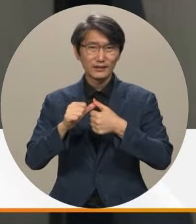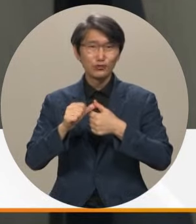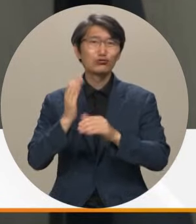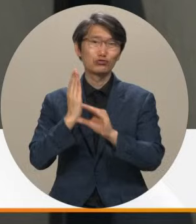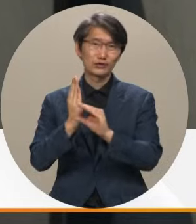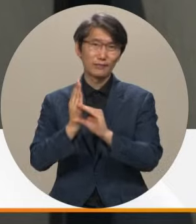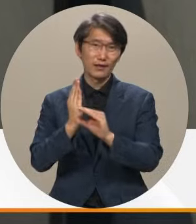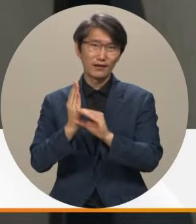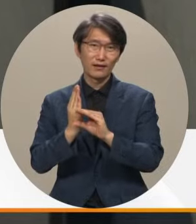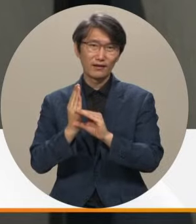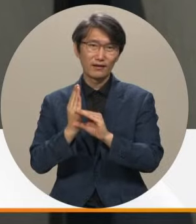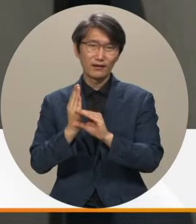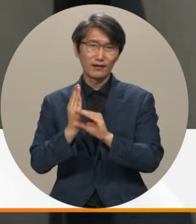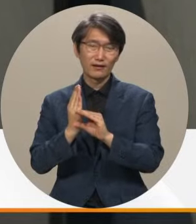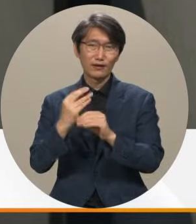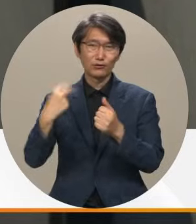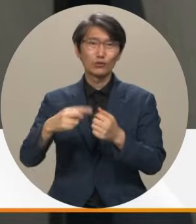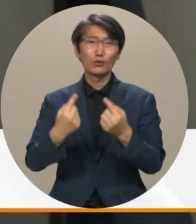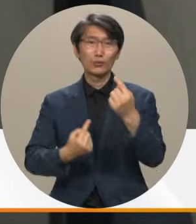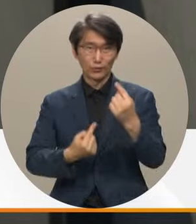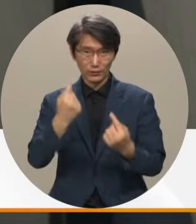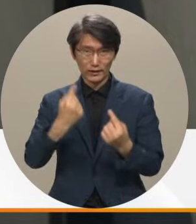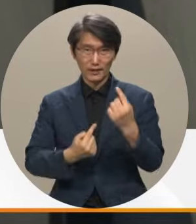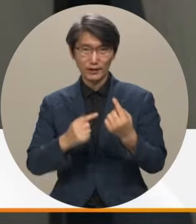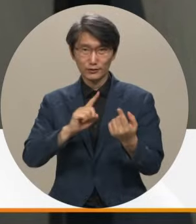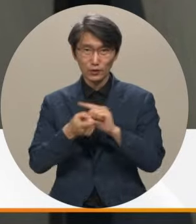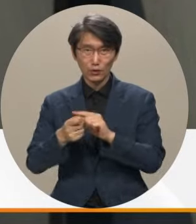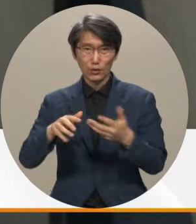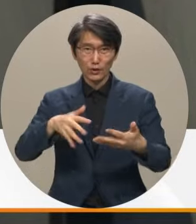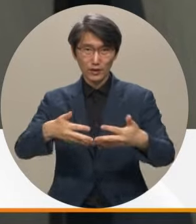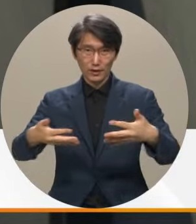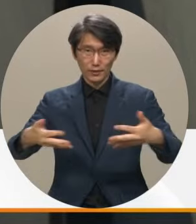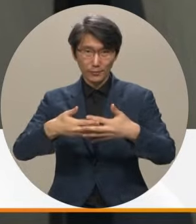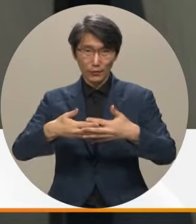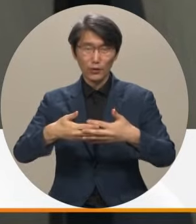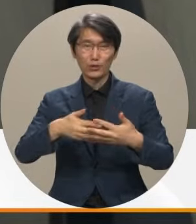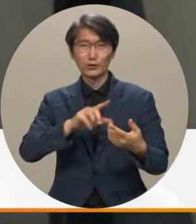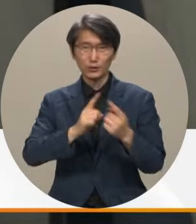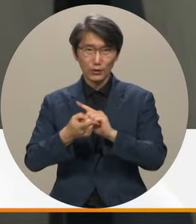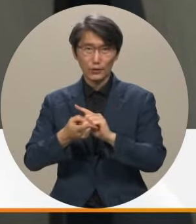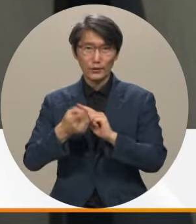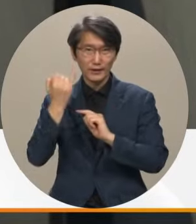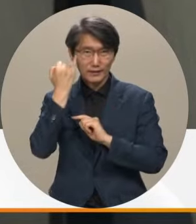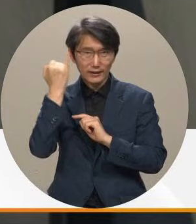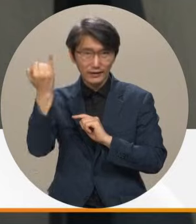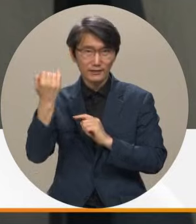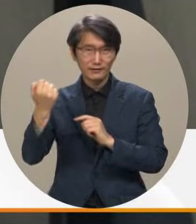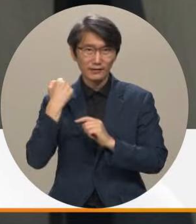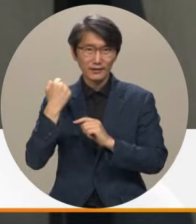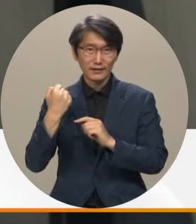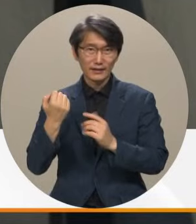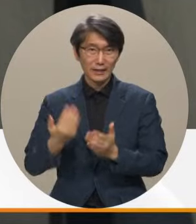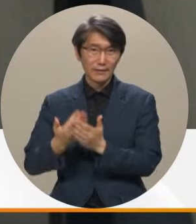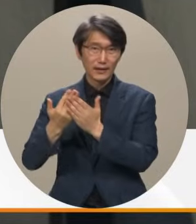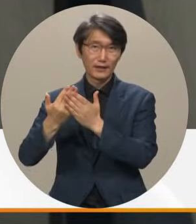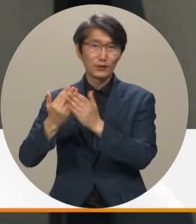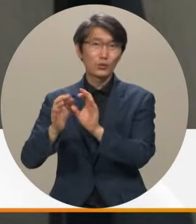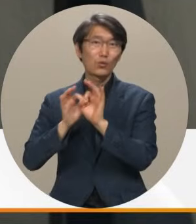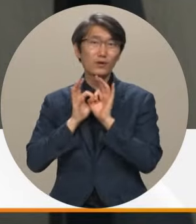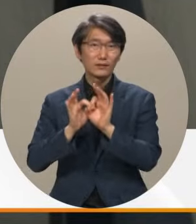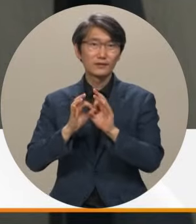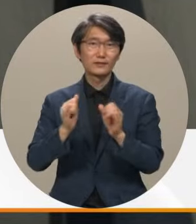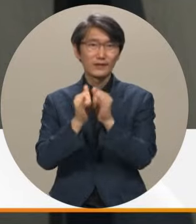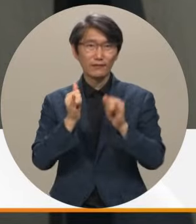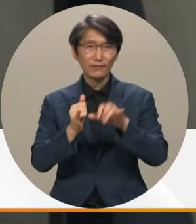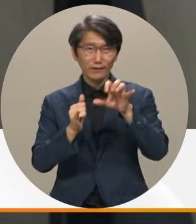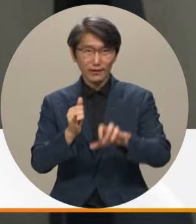경쟁 중심의 그런 그 교육보다 서로 협동하고 자기 스스로의 어떤 창의적인 능력을 개발하고 그걸 통해서 우리